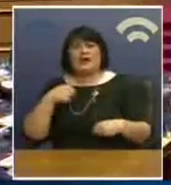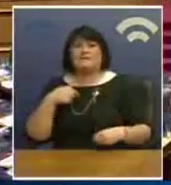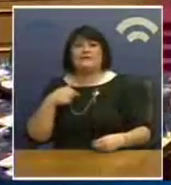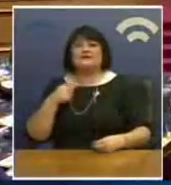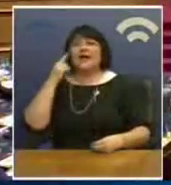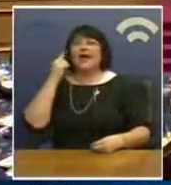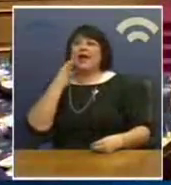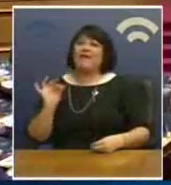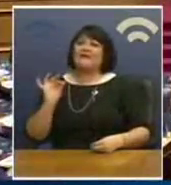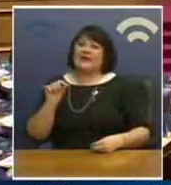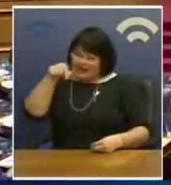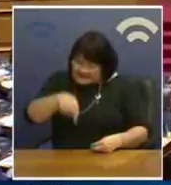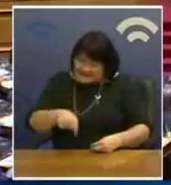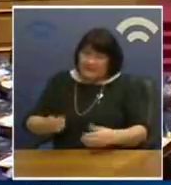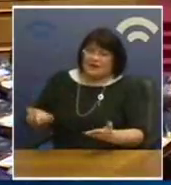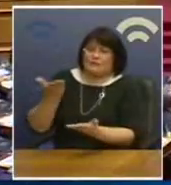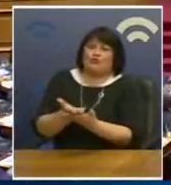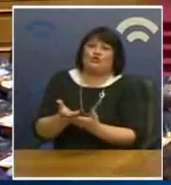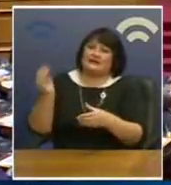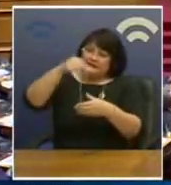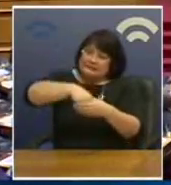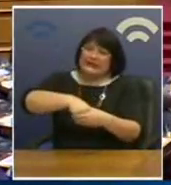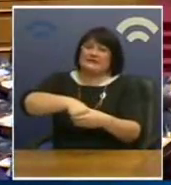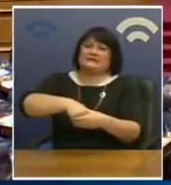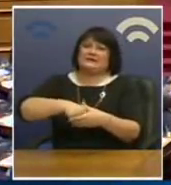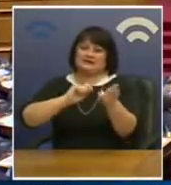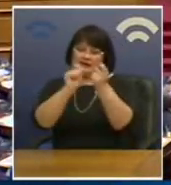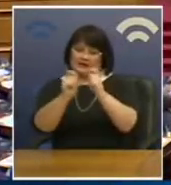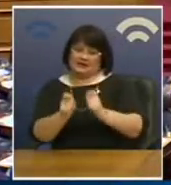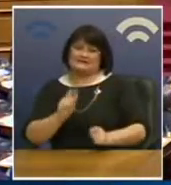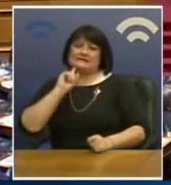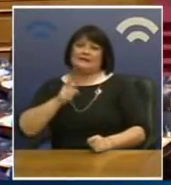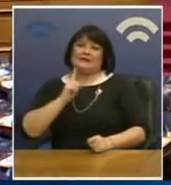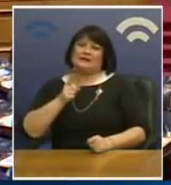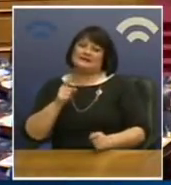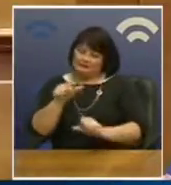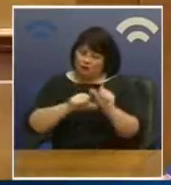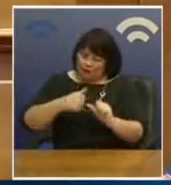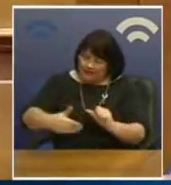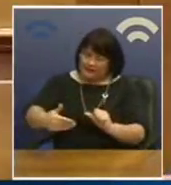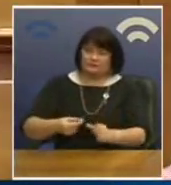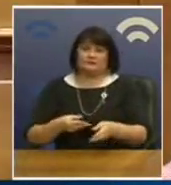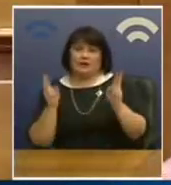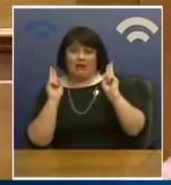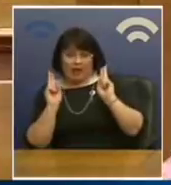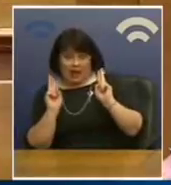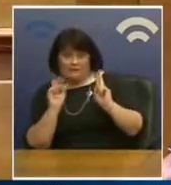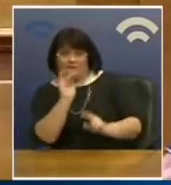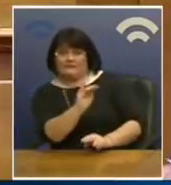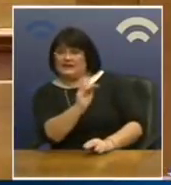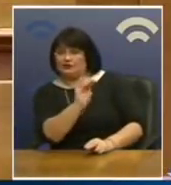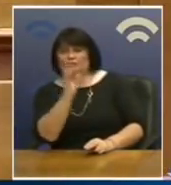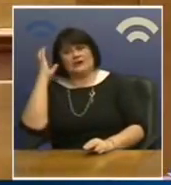να είναι σήμερα μεταξύ των αναθεωρητέων διατάξεων. Ελπίζω, κύριε Πρόεδρε, να